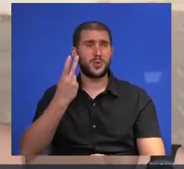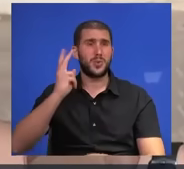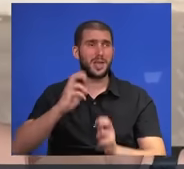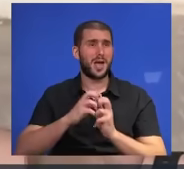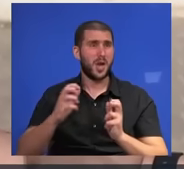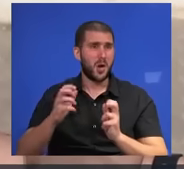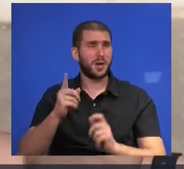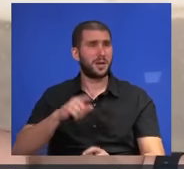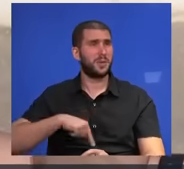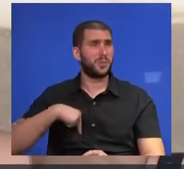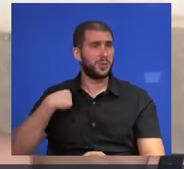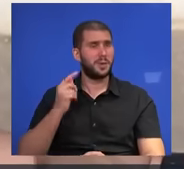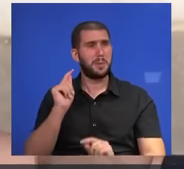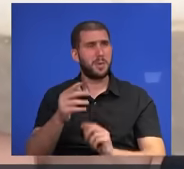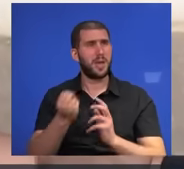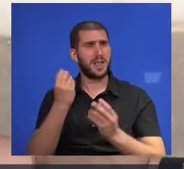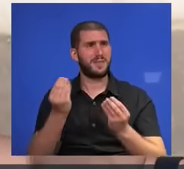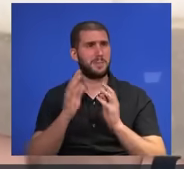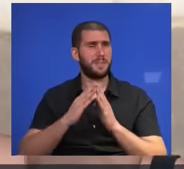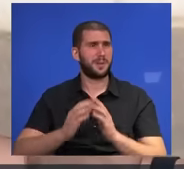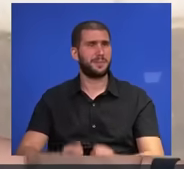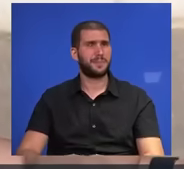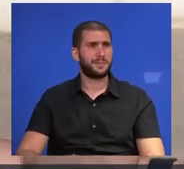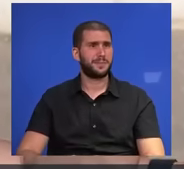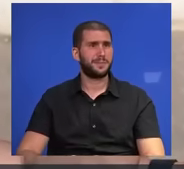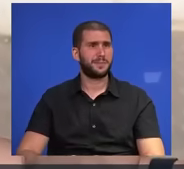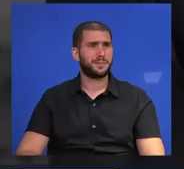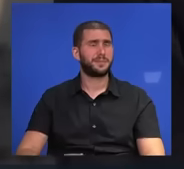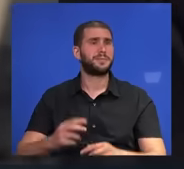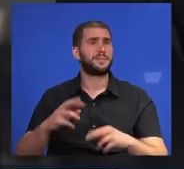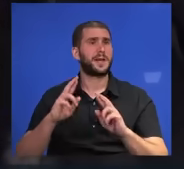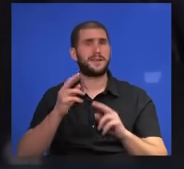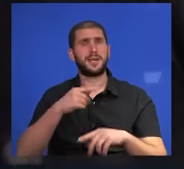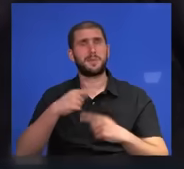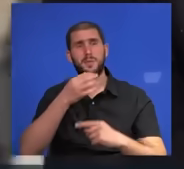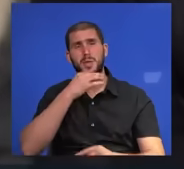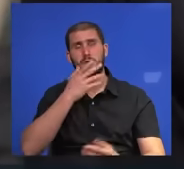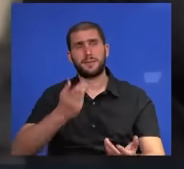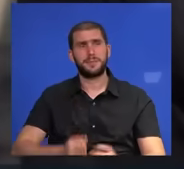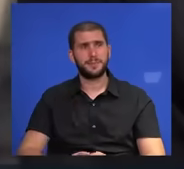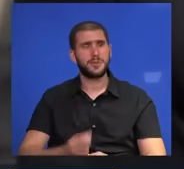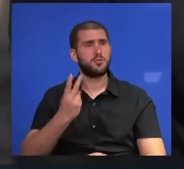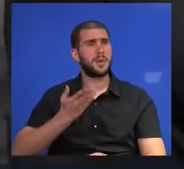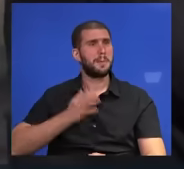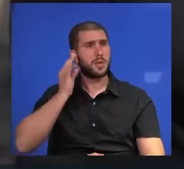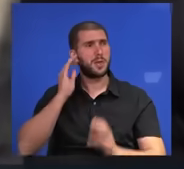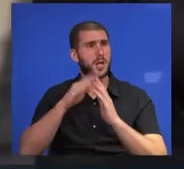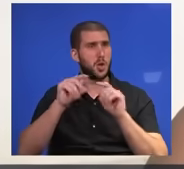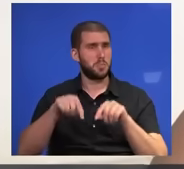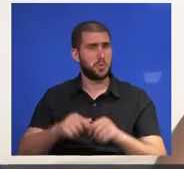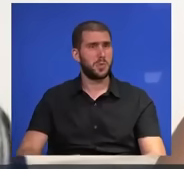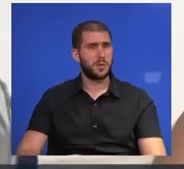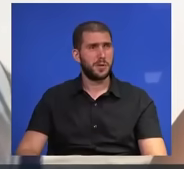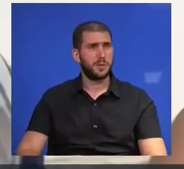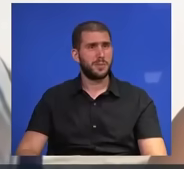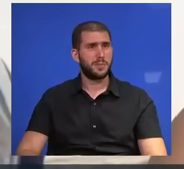יותר, אז באנו לקחת דברים מהבית. מקווה לימים טובים יותר. שתי בנותיי גרות פה, ורציתי